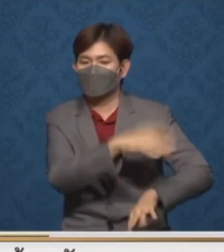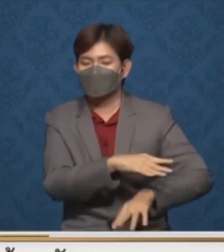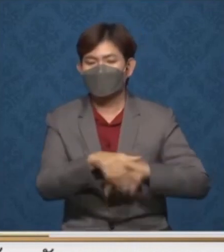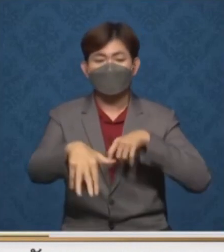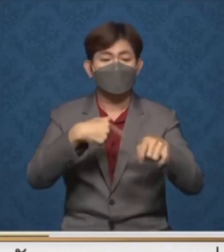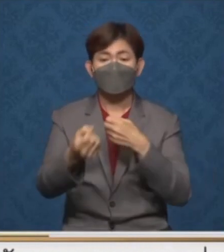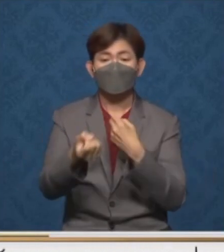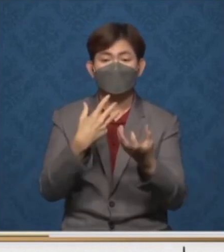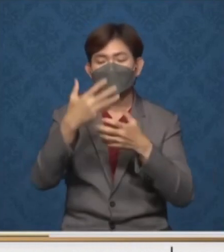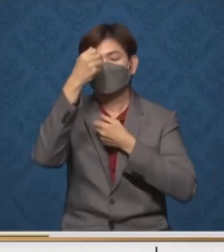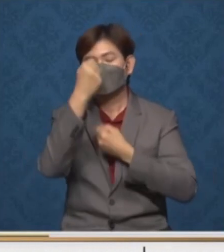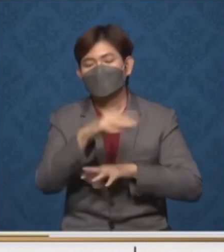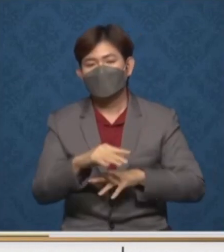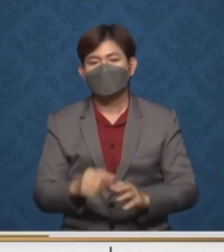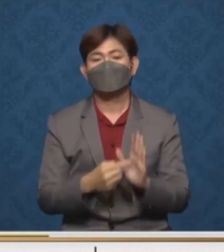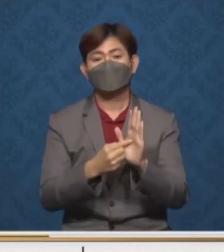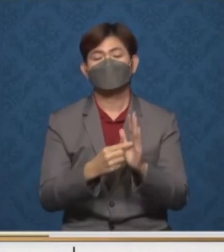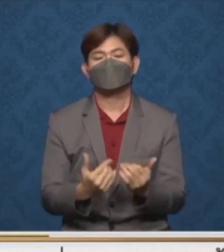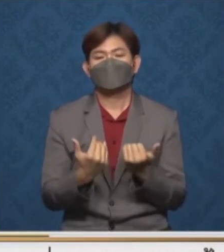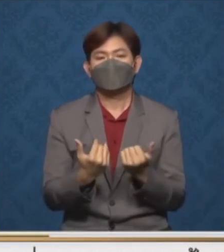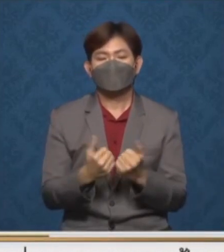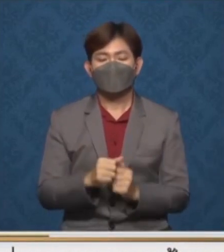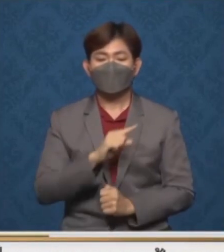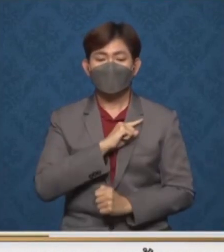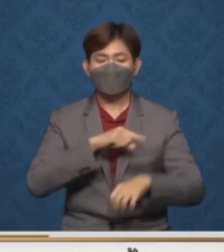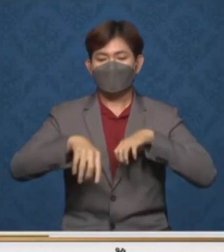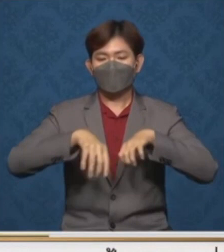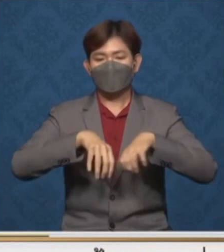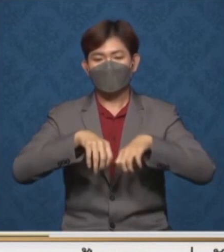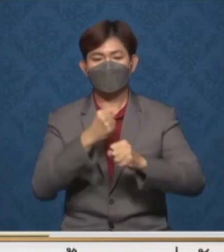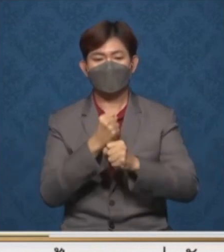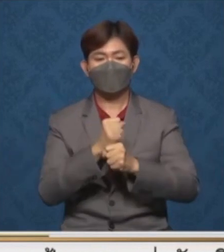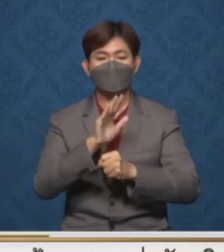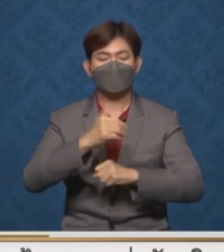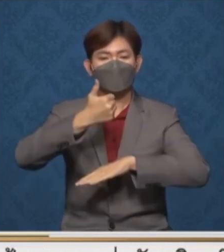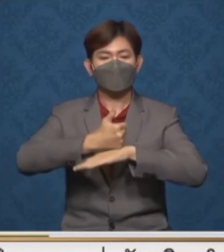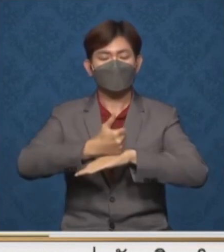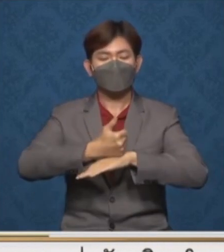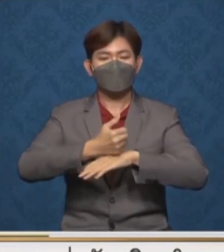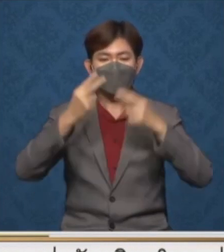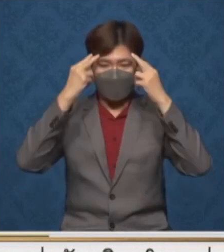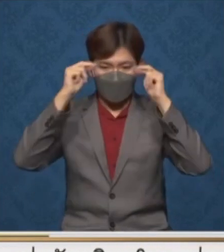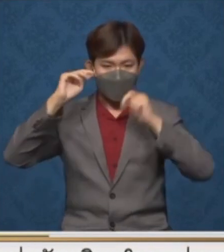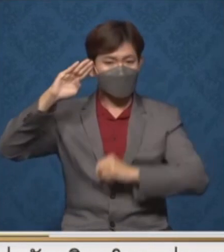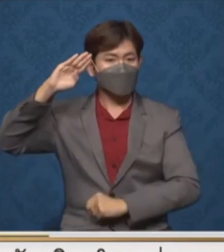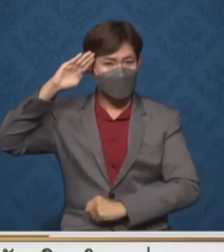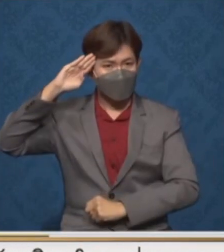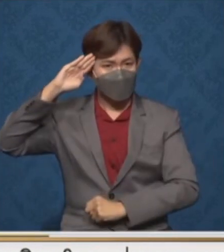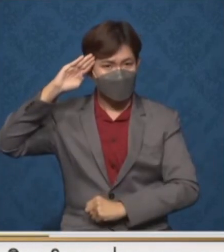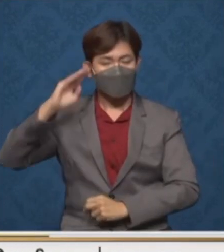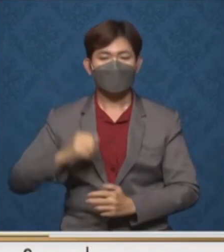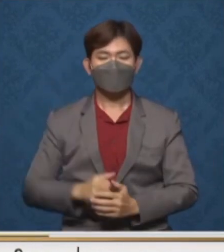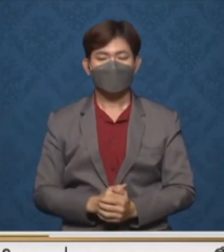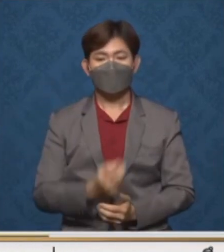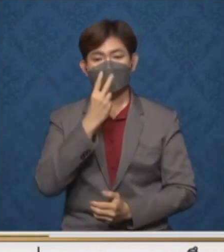นทุกวันนี้การบริหารงานจัดการของผู้นำอย่างท่านพลเอกประยุทธ์จึงมีสภ